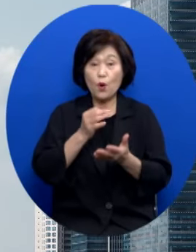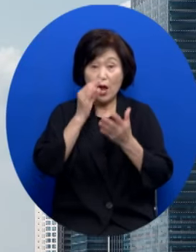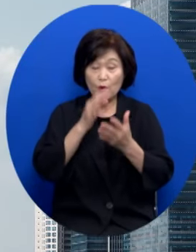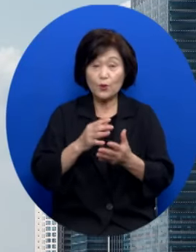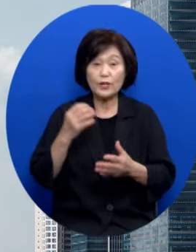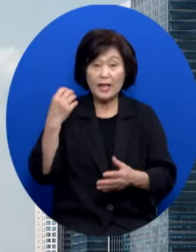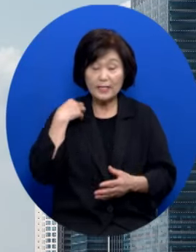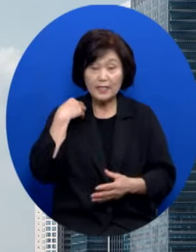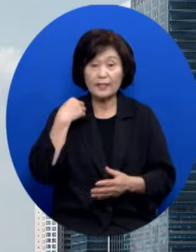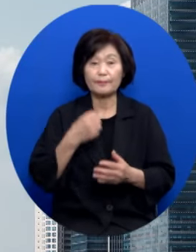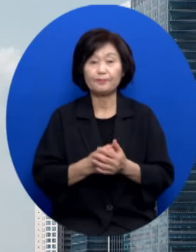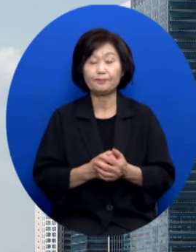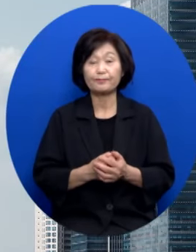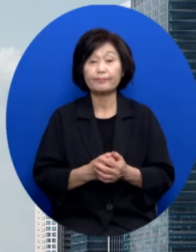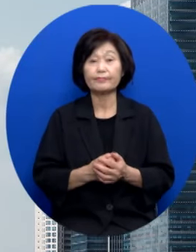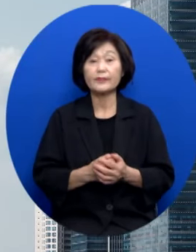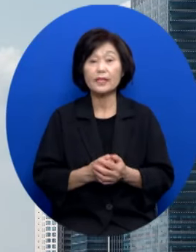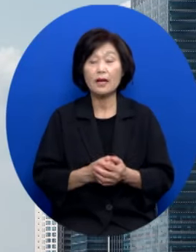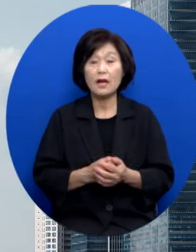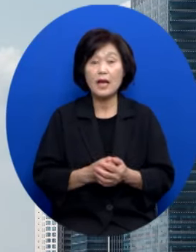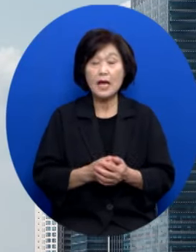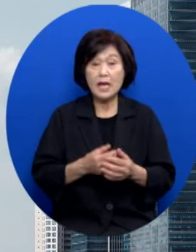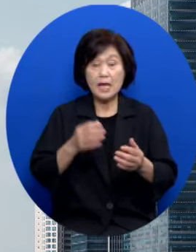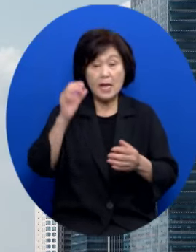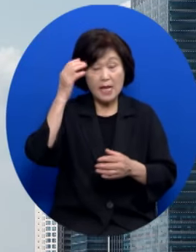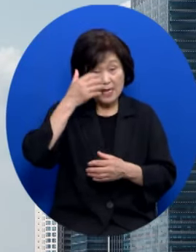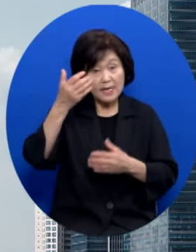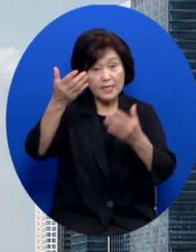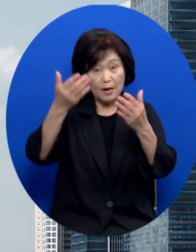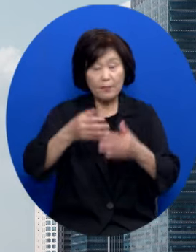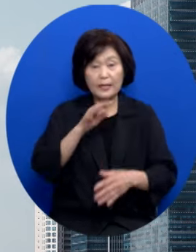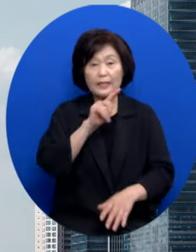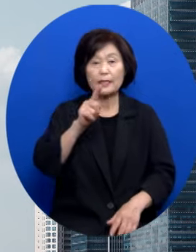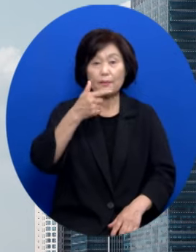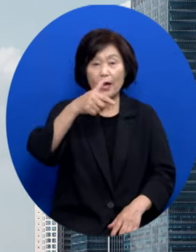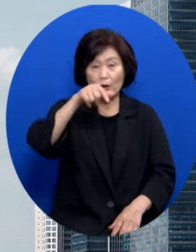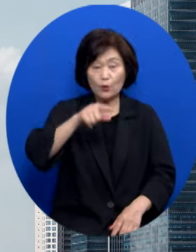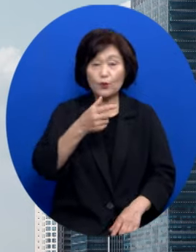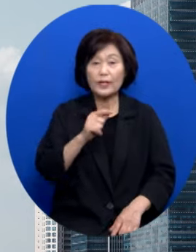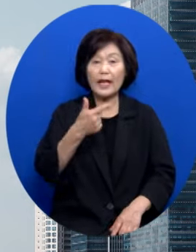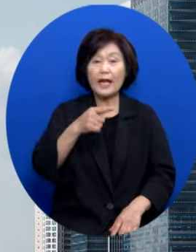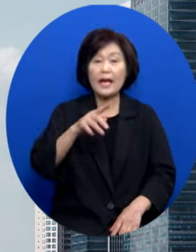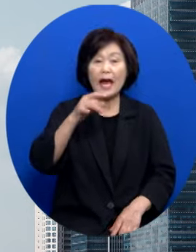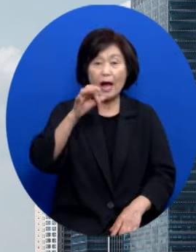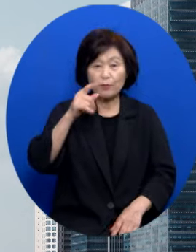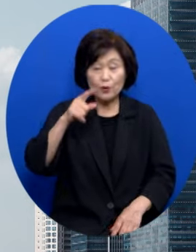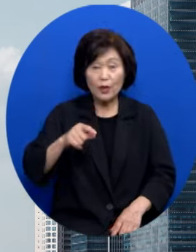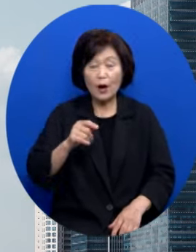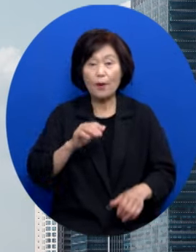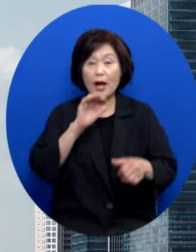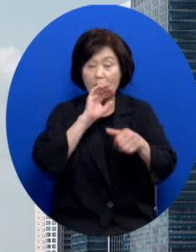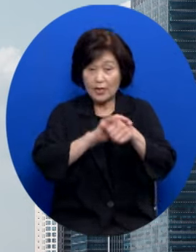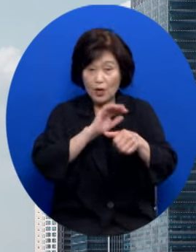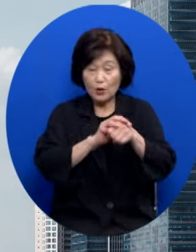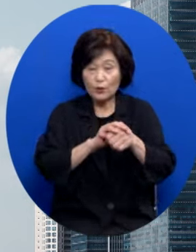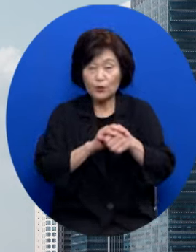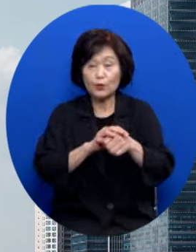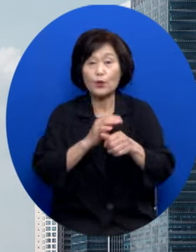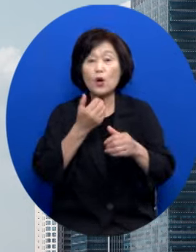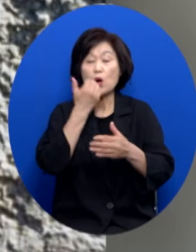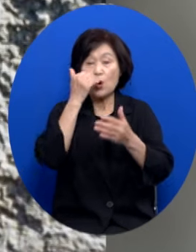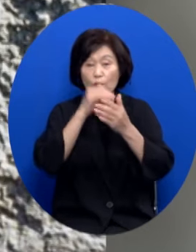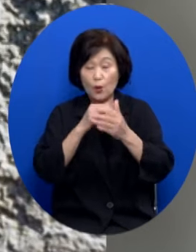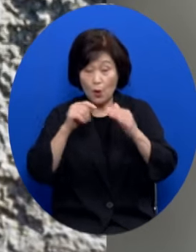국가유산청 국립문화유산연구원이 기증받은 반구대 암각화와 경주 석굴암 석굴사진을 공개했습니다.